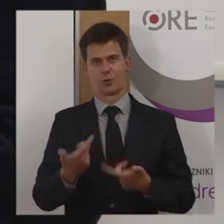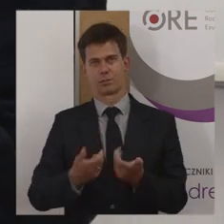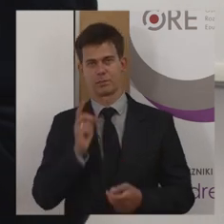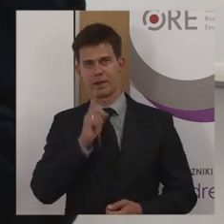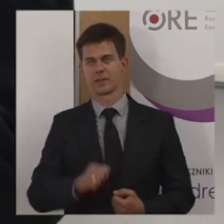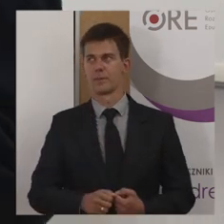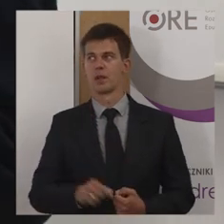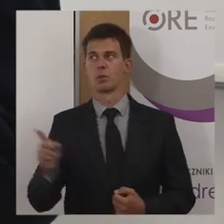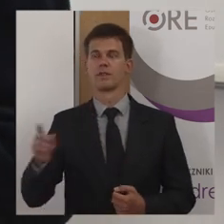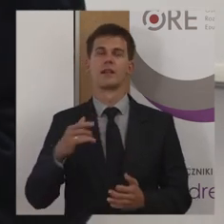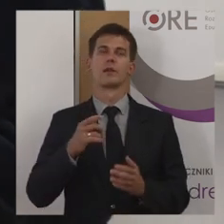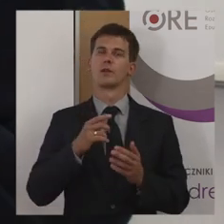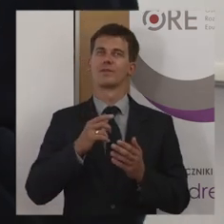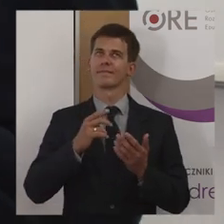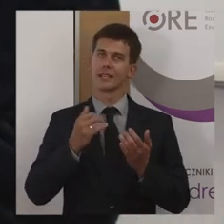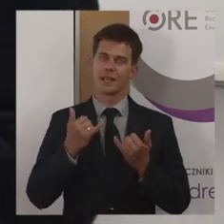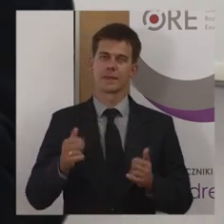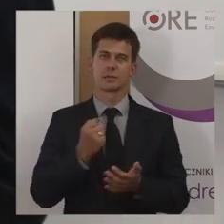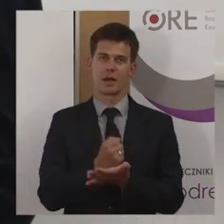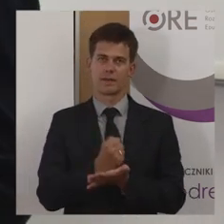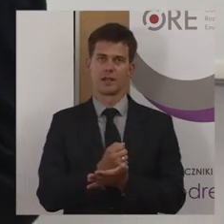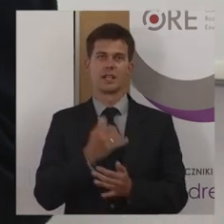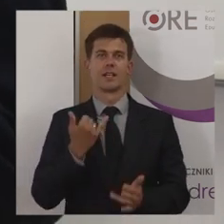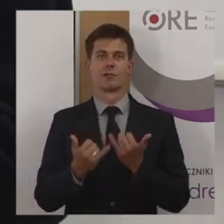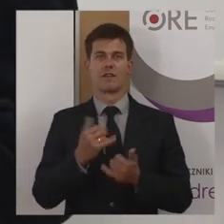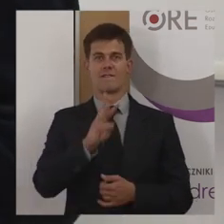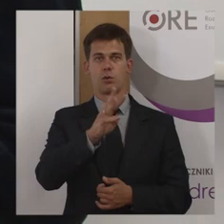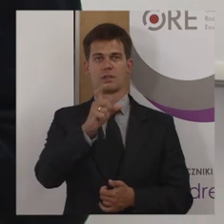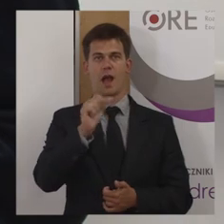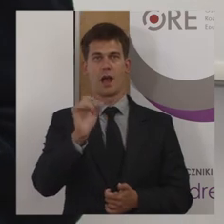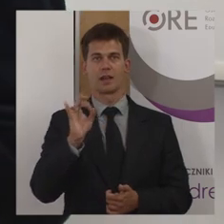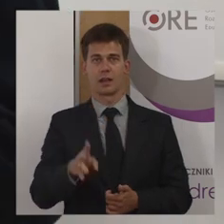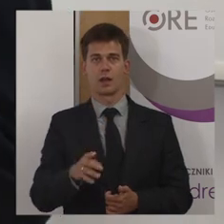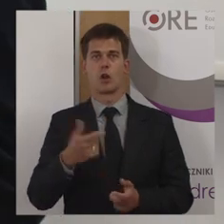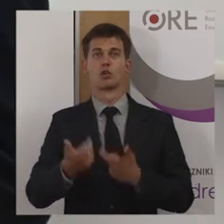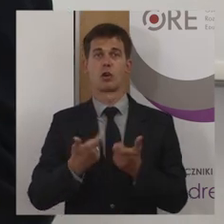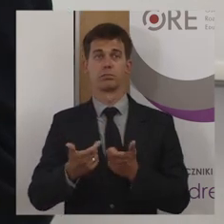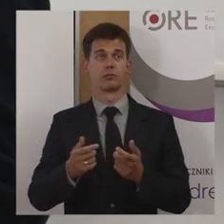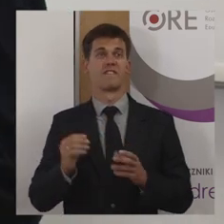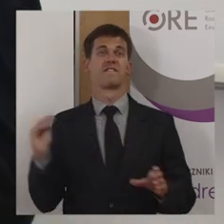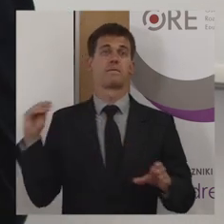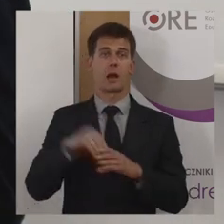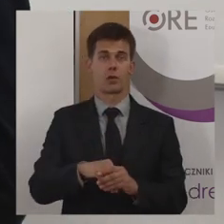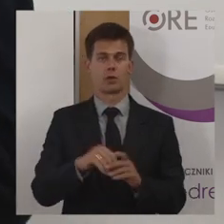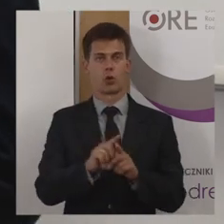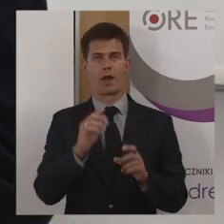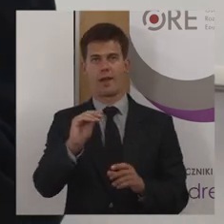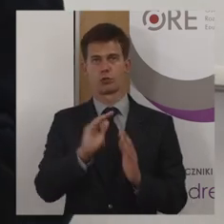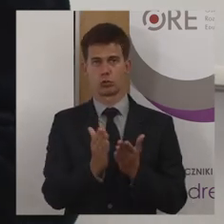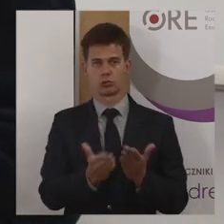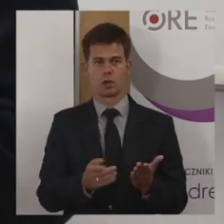się spróbuje w sposób automatyczny, mechaniczny stosować WCAG tam, gdzie to się okaże nieefektywne. I z tym się absolutnie